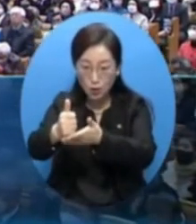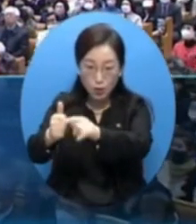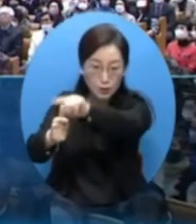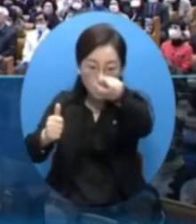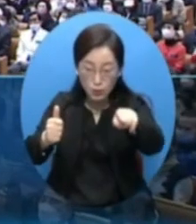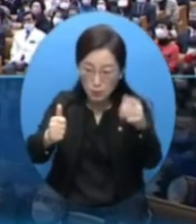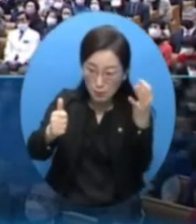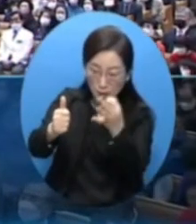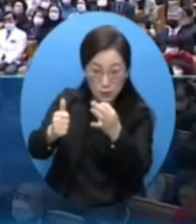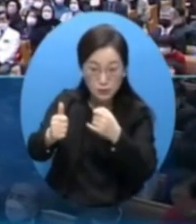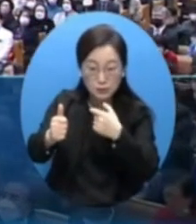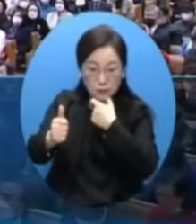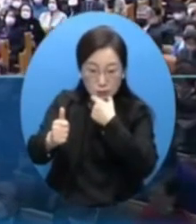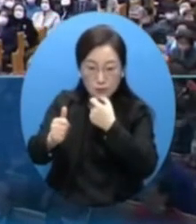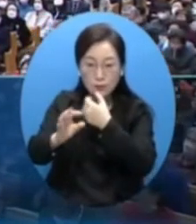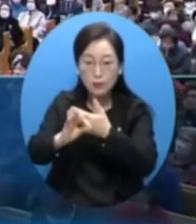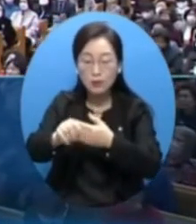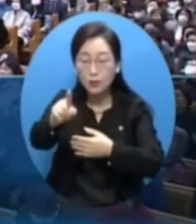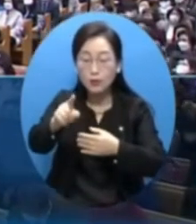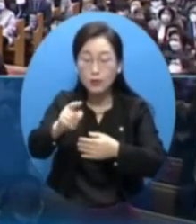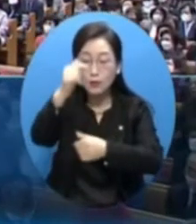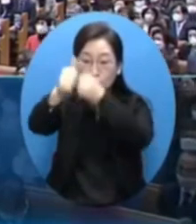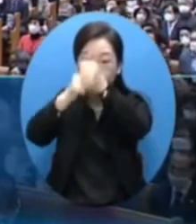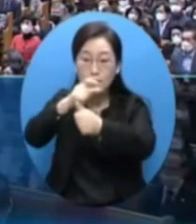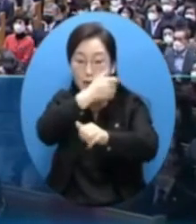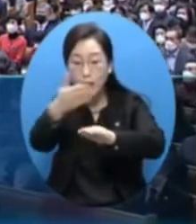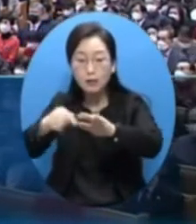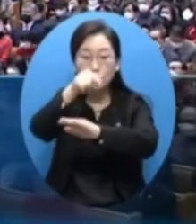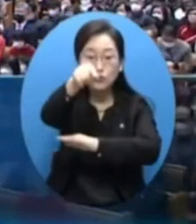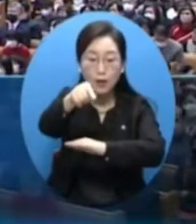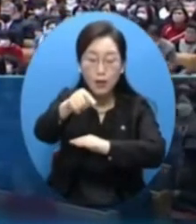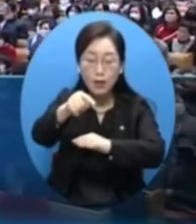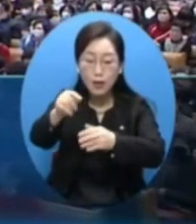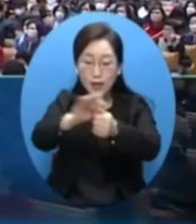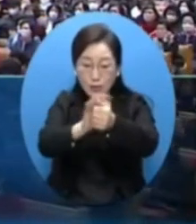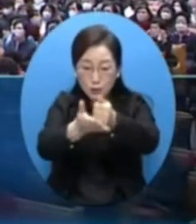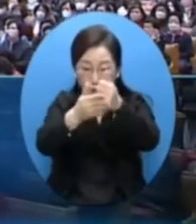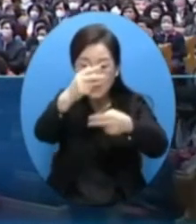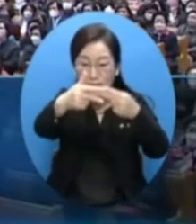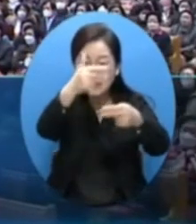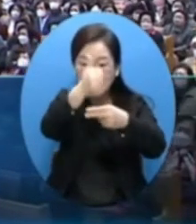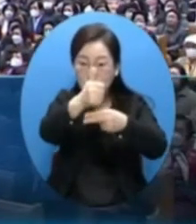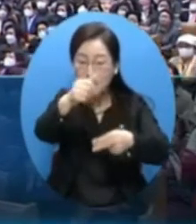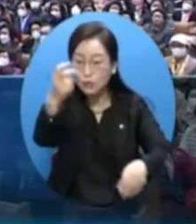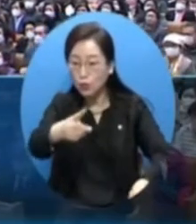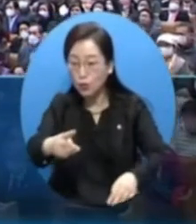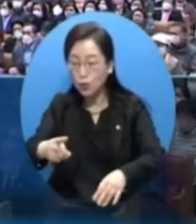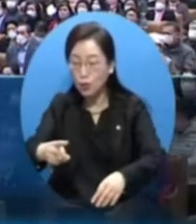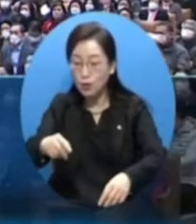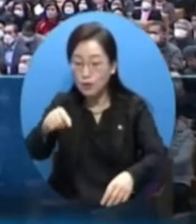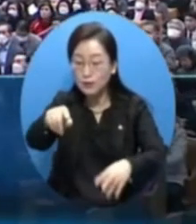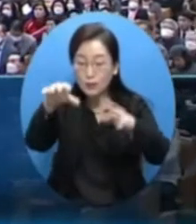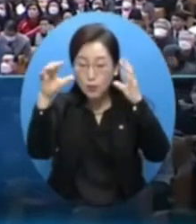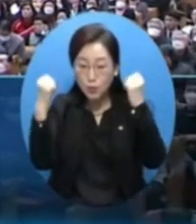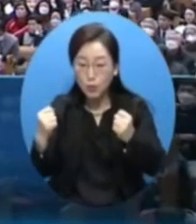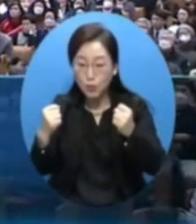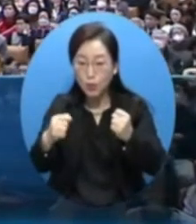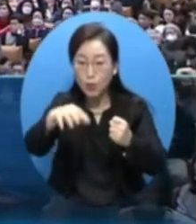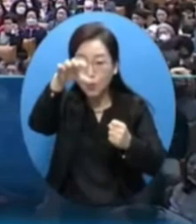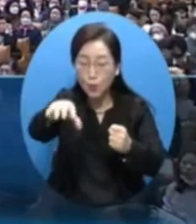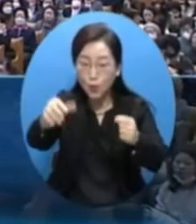보이거든 너희 주당들이 강 저쪽에서 섬기던 신들이든지 또는 너희가 거주하는 땅에 있는 아무리 족속의 신들의 전지